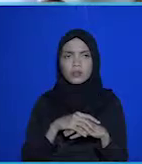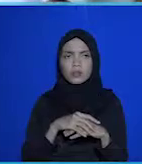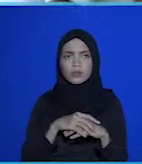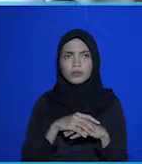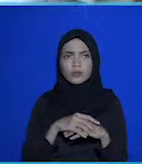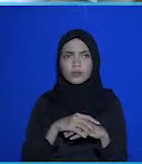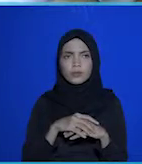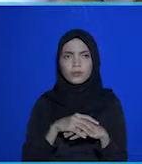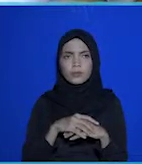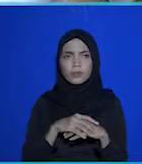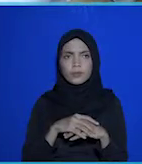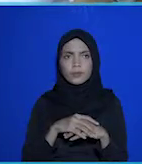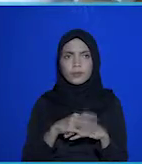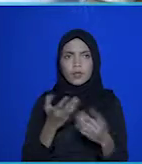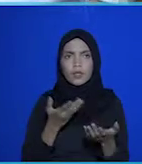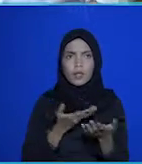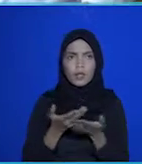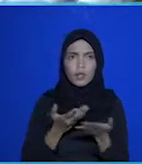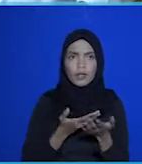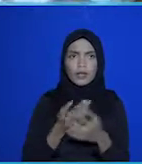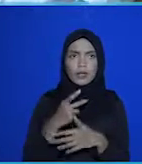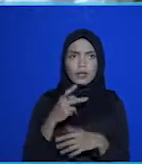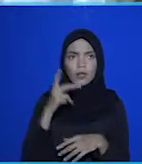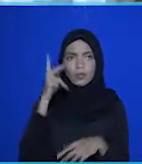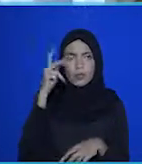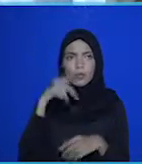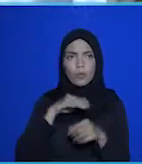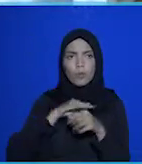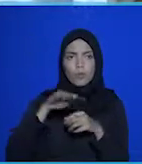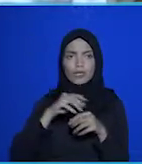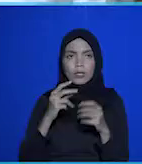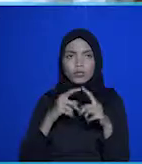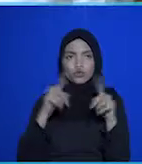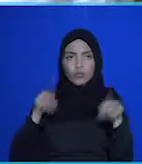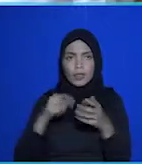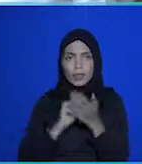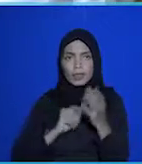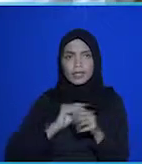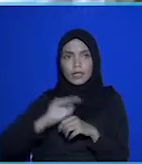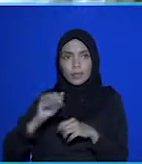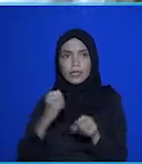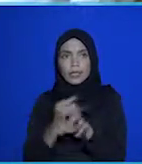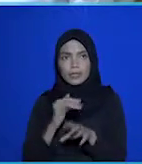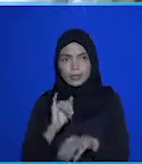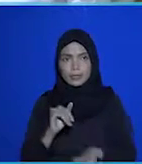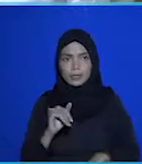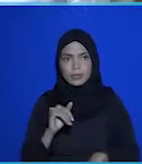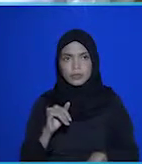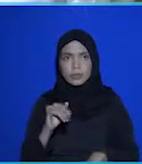ampenan. Layanan pos, pos melayani pengiriman bantuan secara gratis. Nah, ini apa namanya sedikit